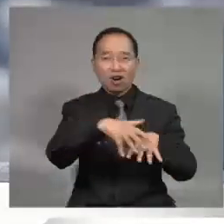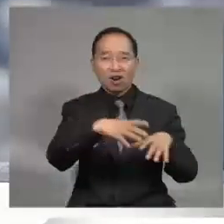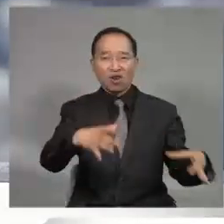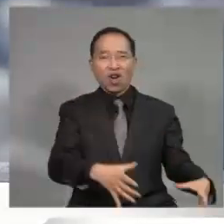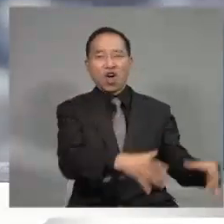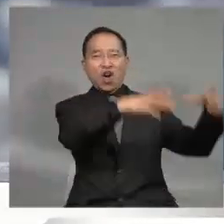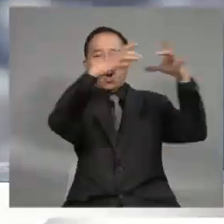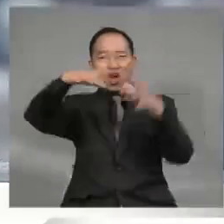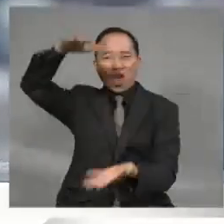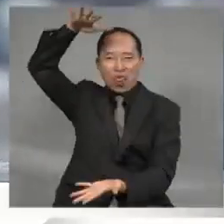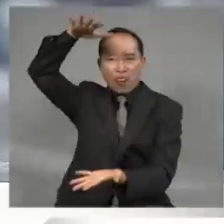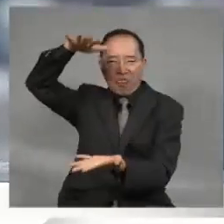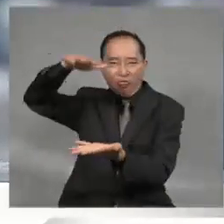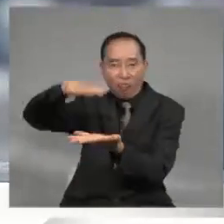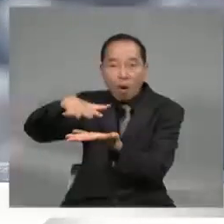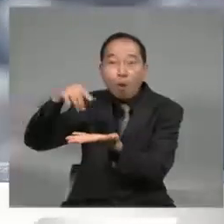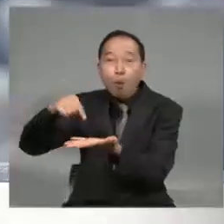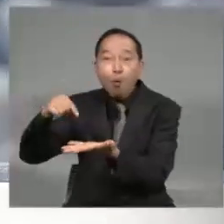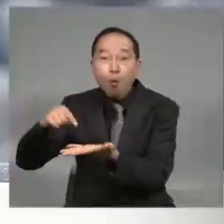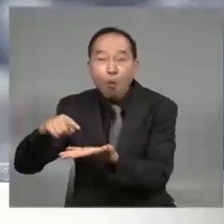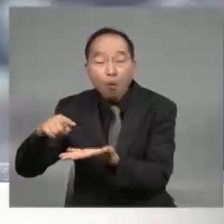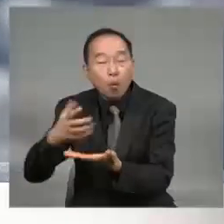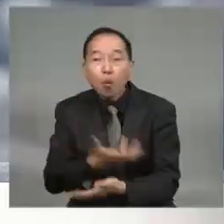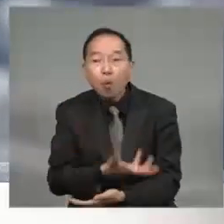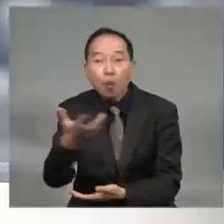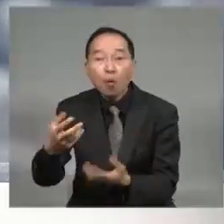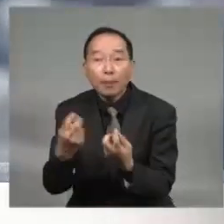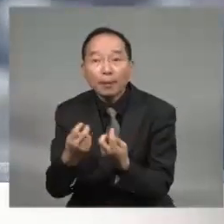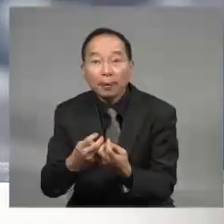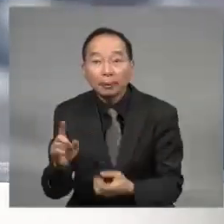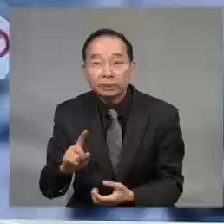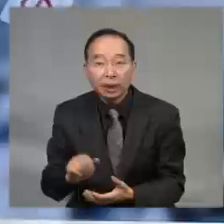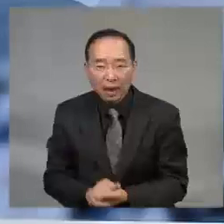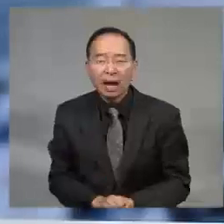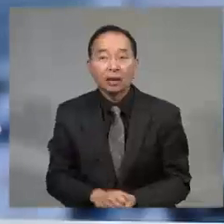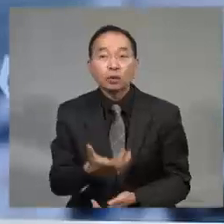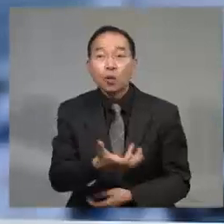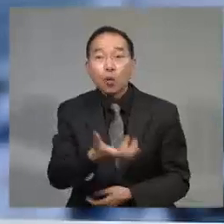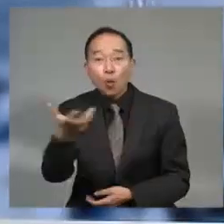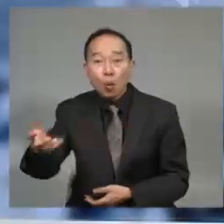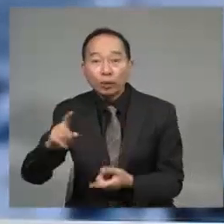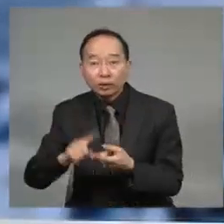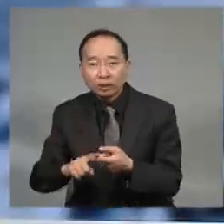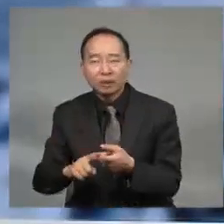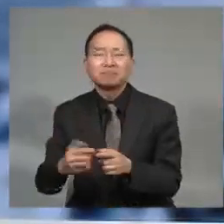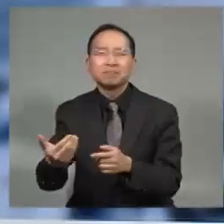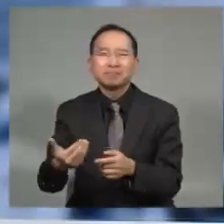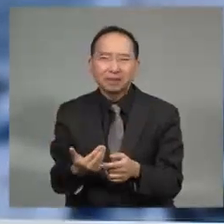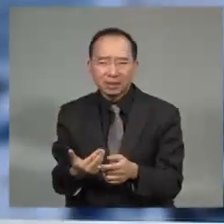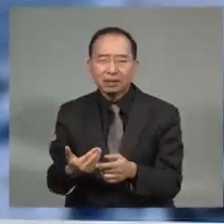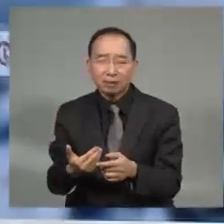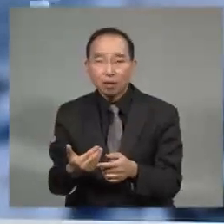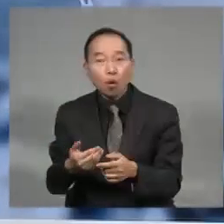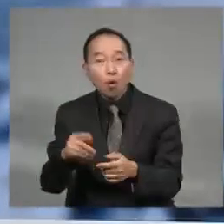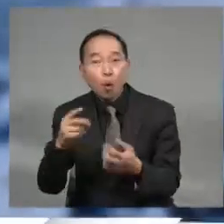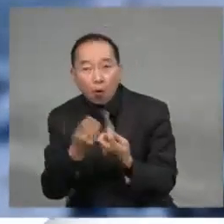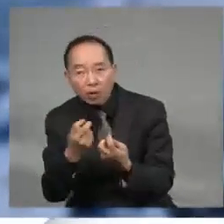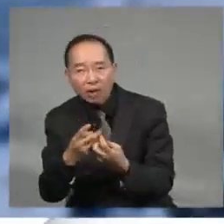되잖아요. 네. 어떤 차량으로 어떻게 좀 이송이 이루어집니까? 네, 이 투표함 이송에 관한 사항은 사전에 미리 다 결정이 되어